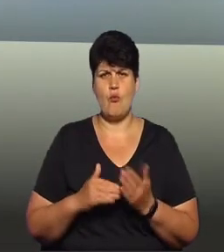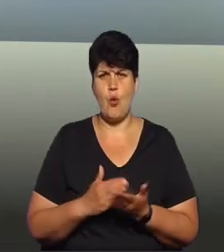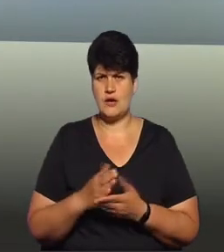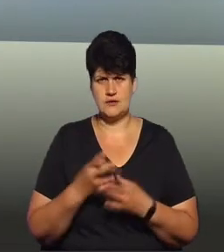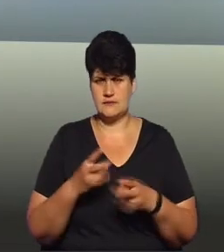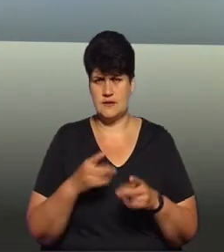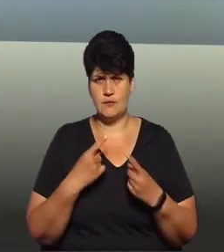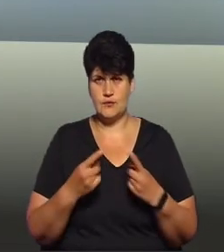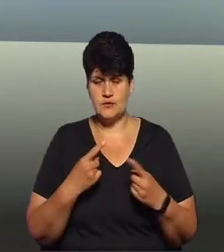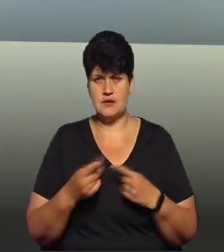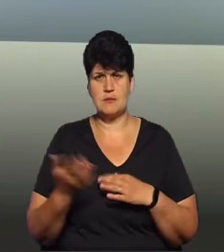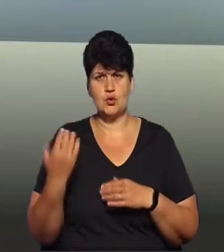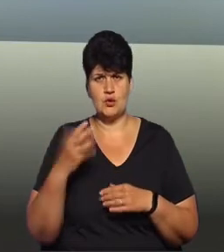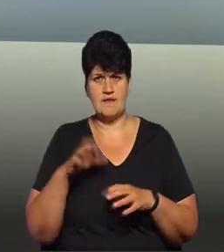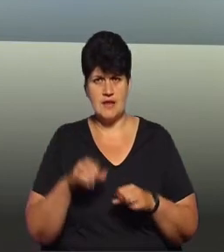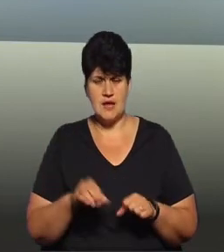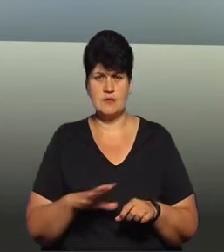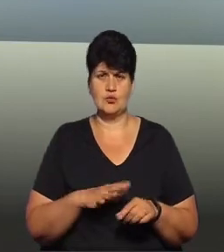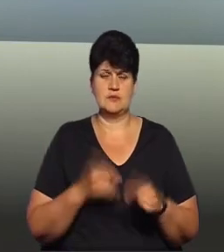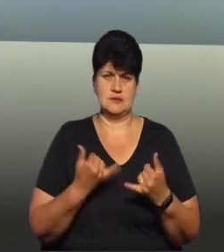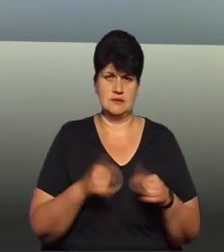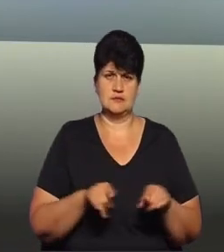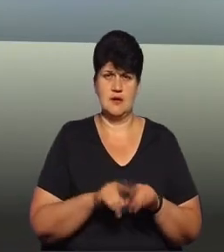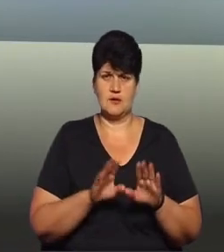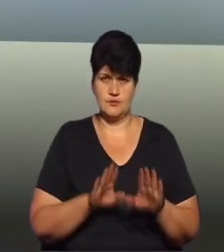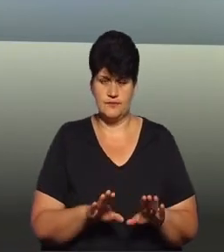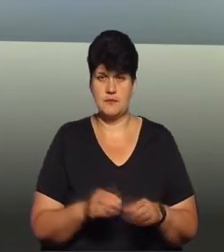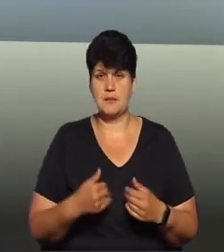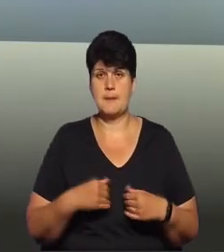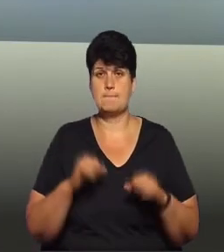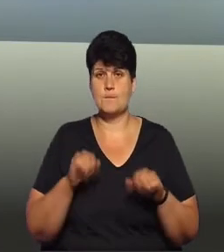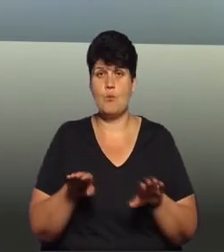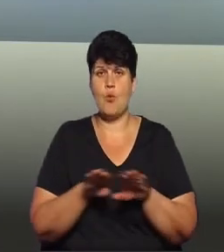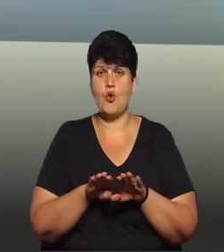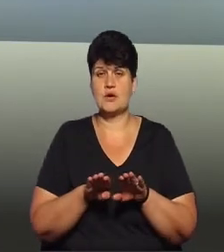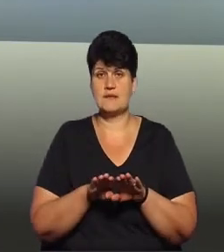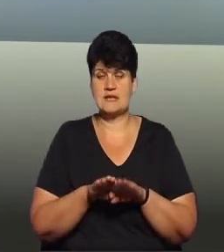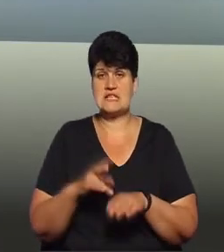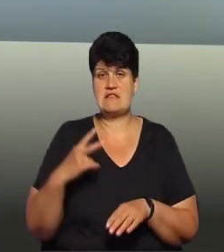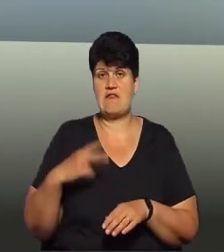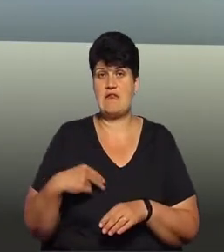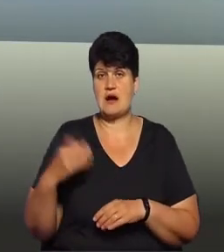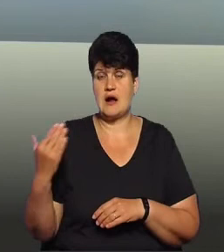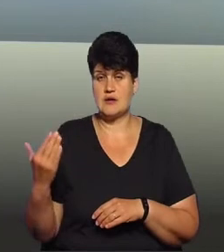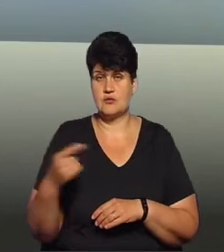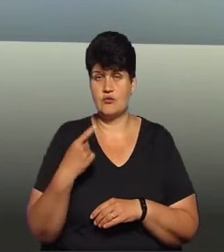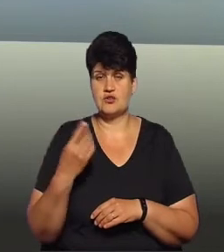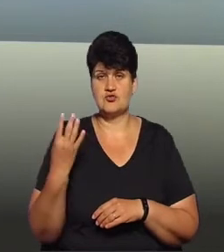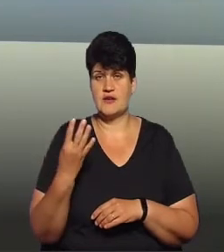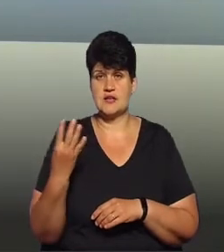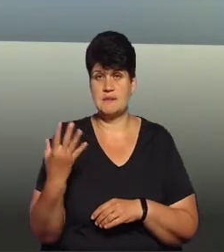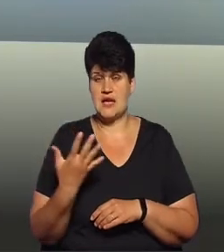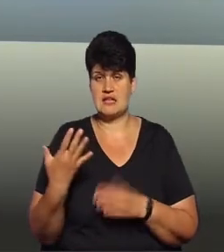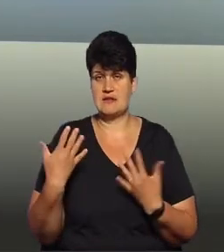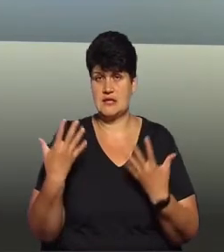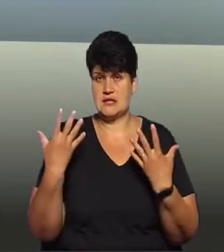влади було би щось таке подібне, бо ми можемо порівнювати з тою ж таки Францією, де ви кажете, там чотверті чи п'яті вихідні поспіль люди проти уряду і проти